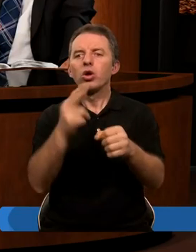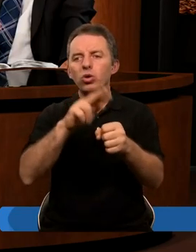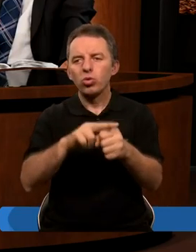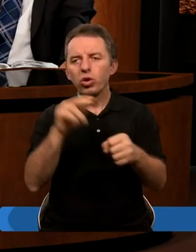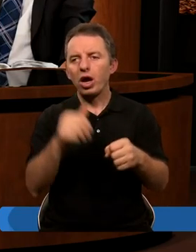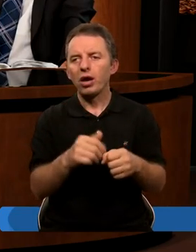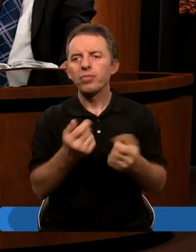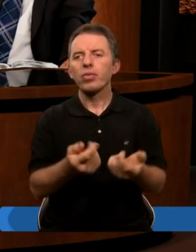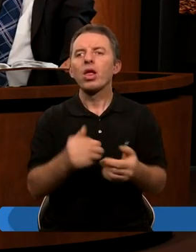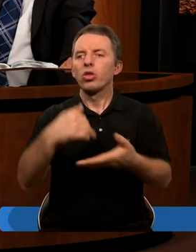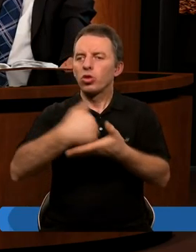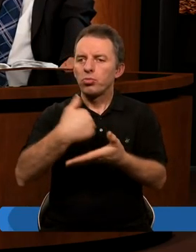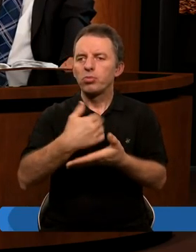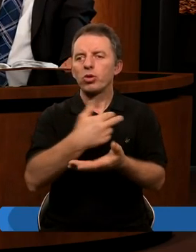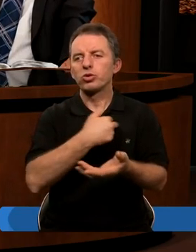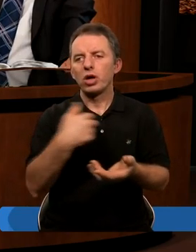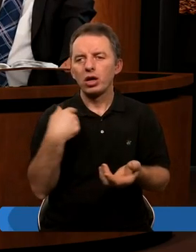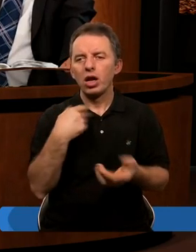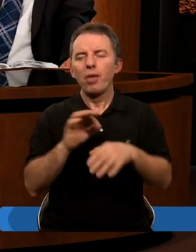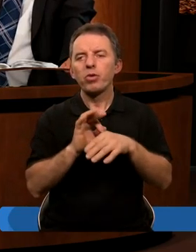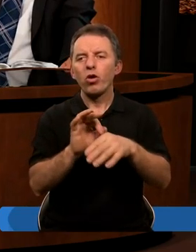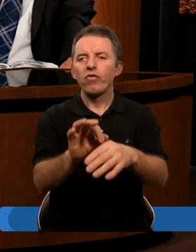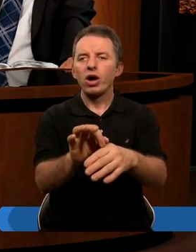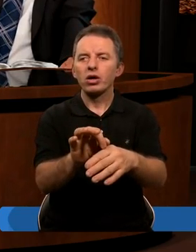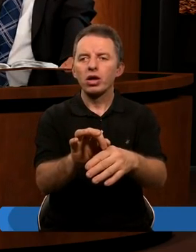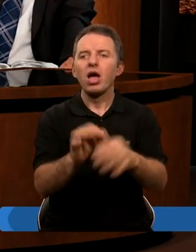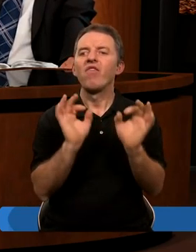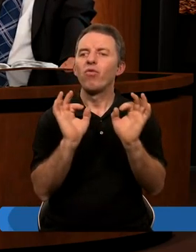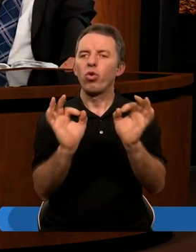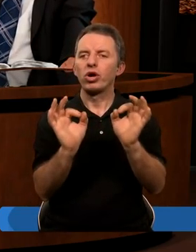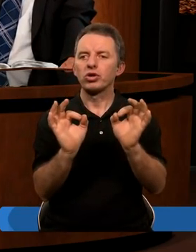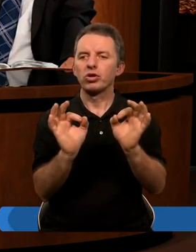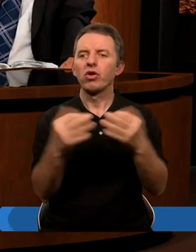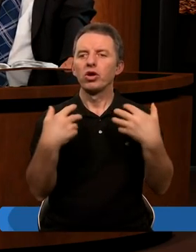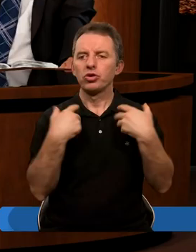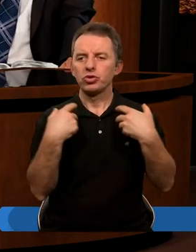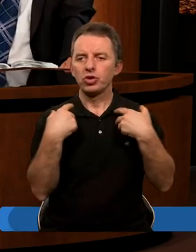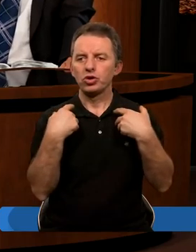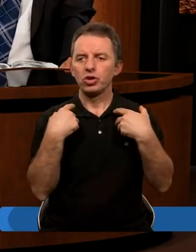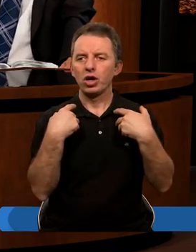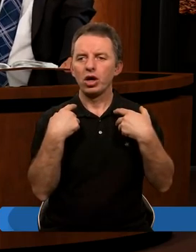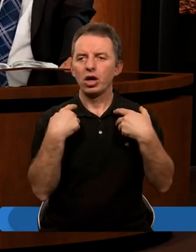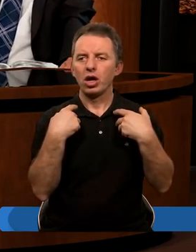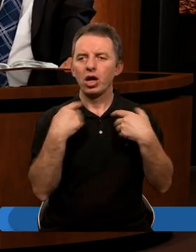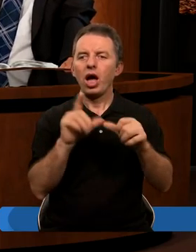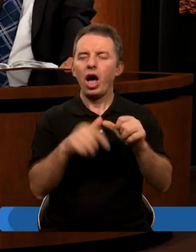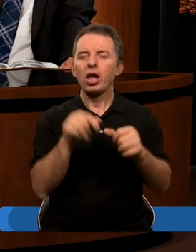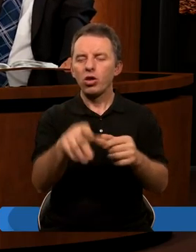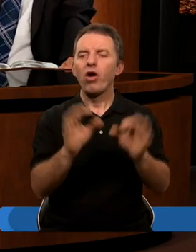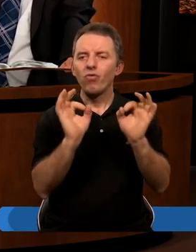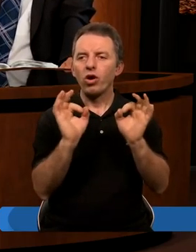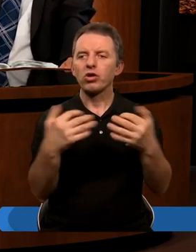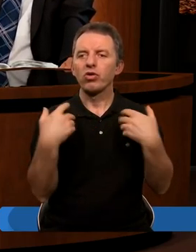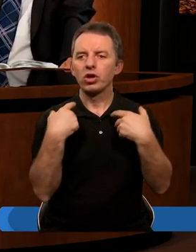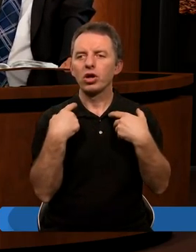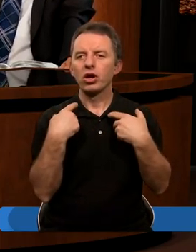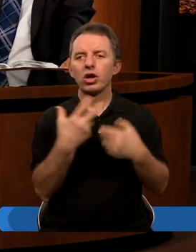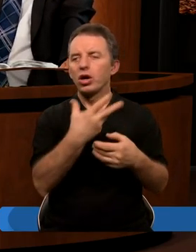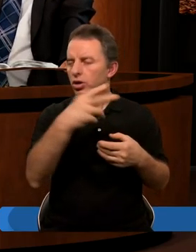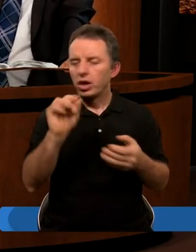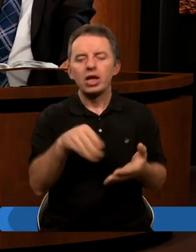która dopomoże nam prowadzić właściwe życie. Ale też to właściwe życie